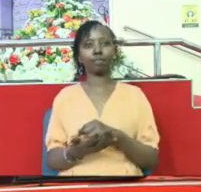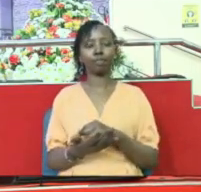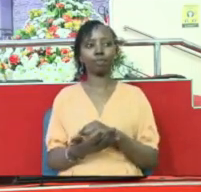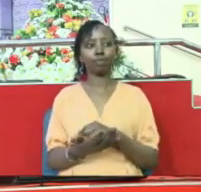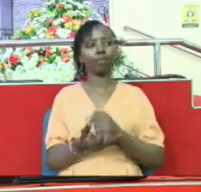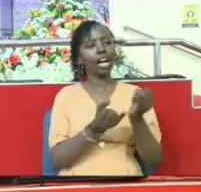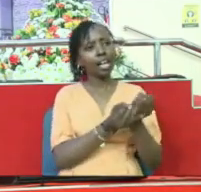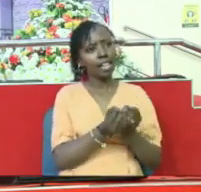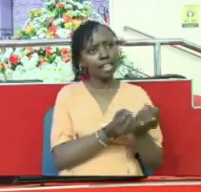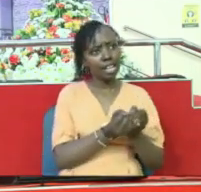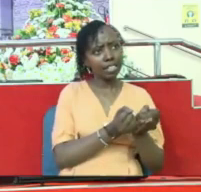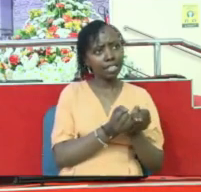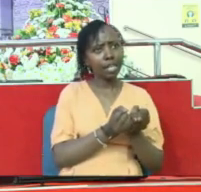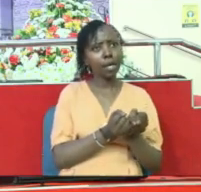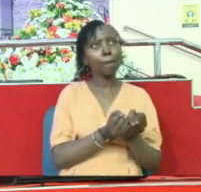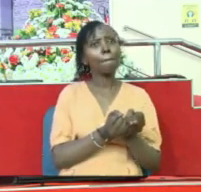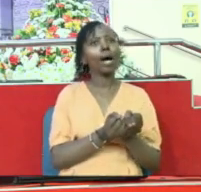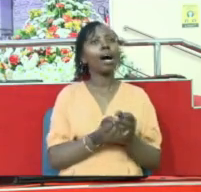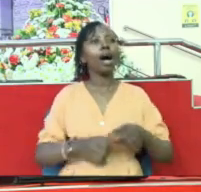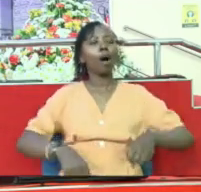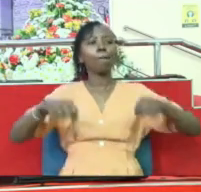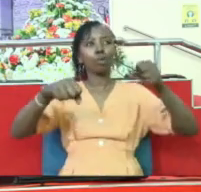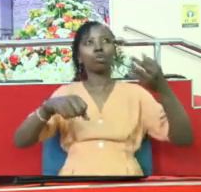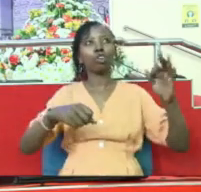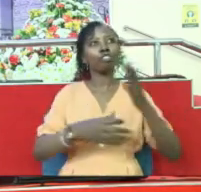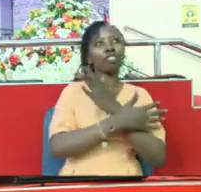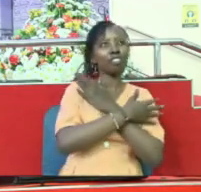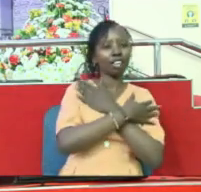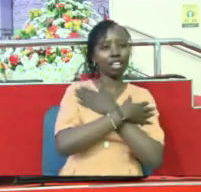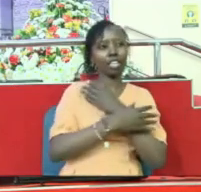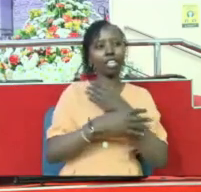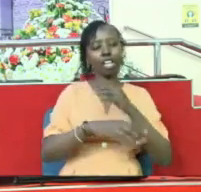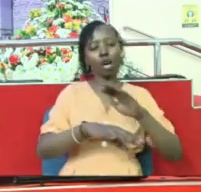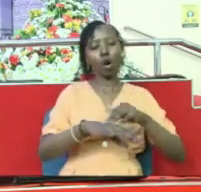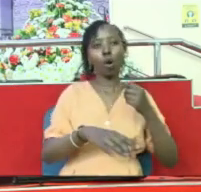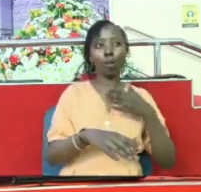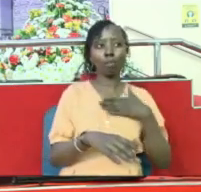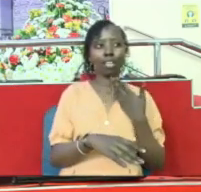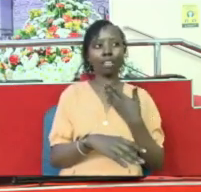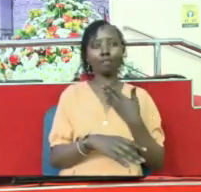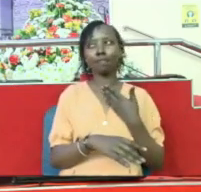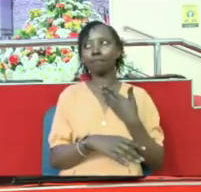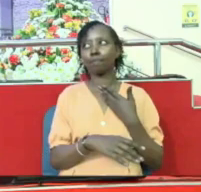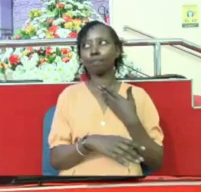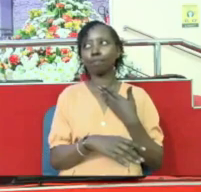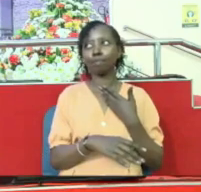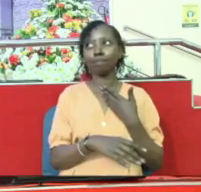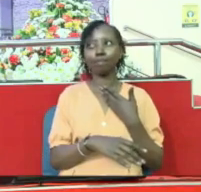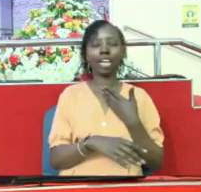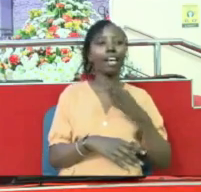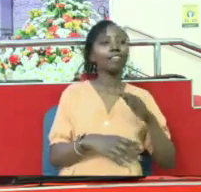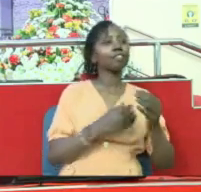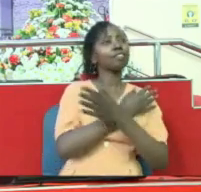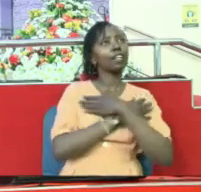napigiwa na manager wake. Alhamisi akapigiwa na manager, nikapigiwa na manager. Na ni ndugu sisi tunaongea Kikamba kwa sababu yeye ni wa Kitui. Ni rafiki